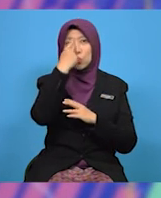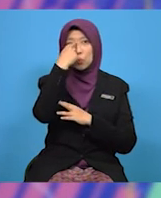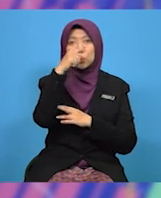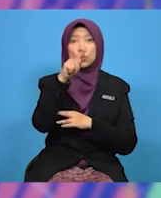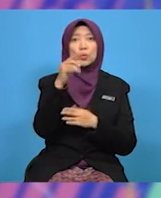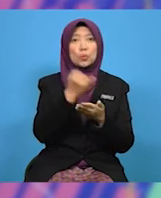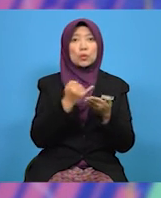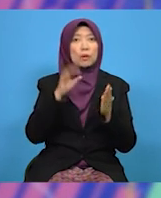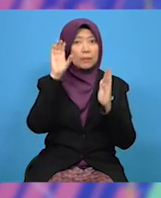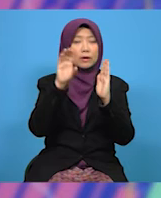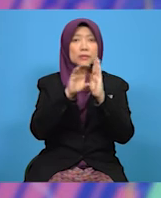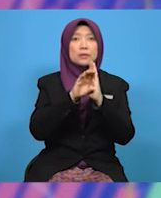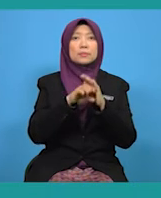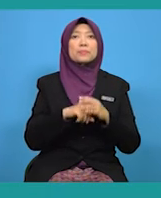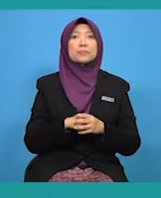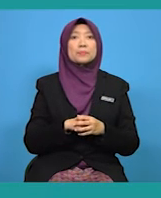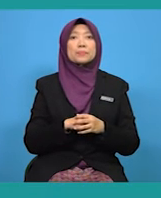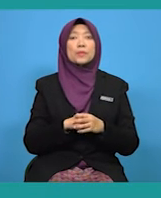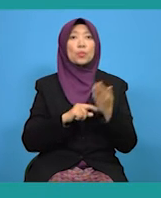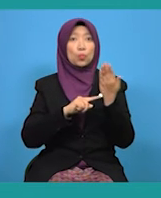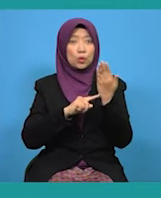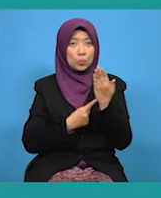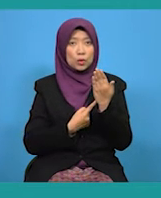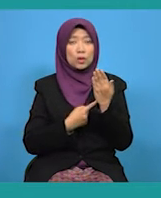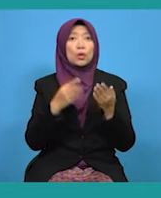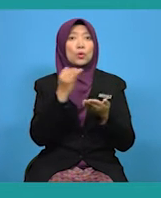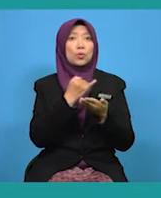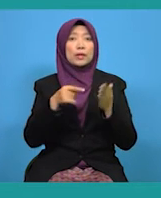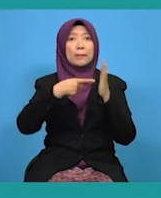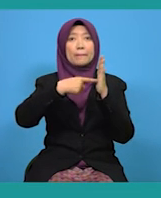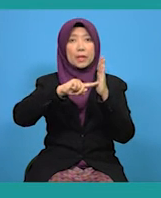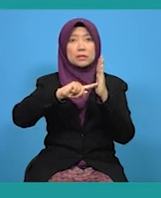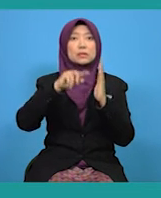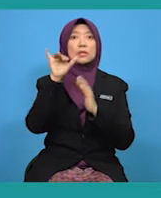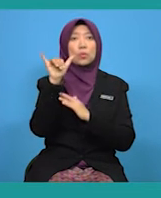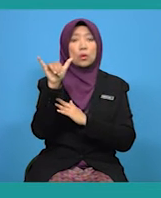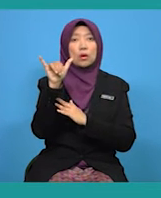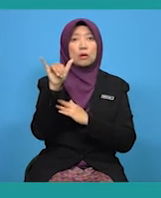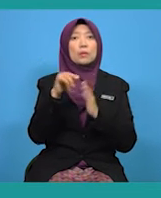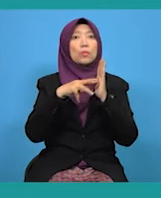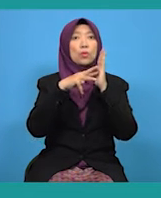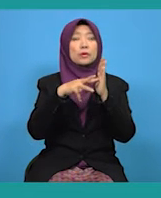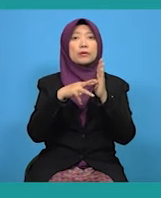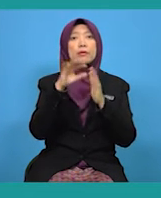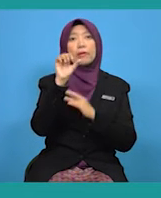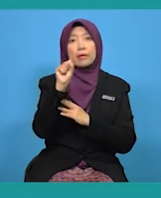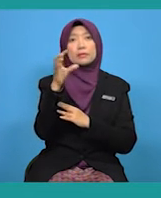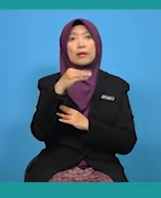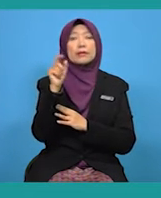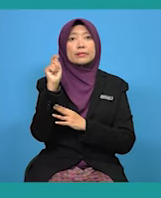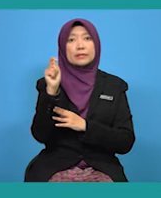melakar gambar rajah tersebut Hai mulus sekali kita lukis passing white yaitu mewakili